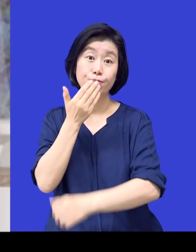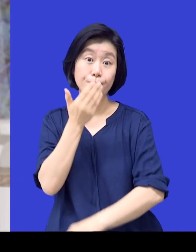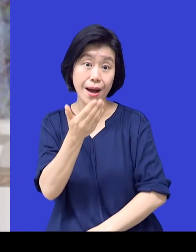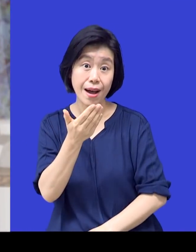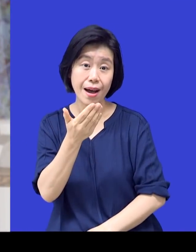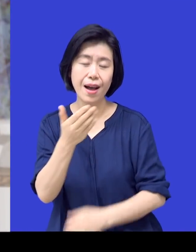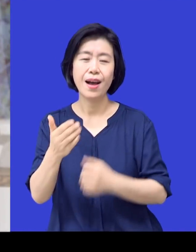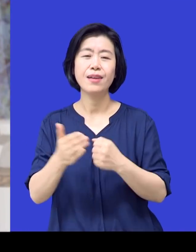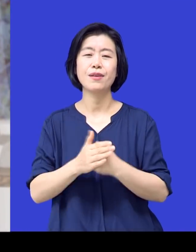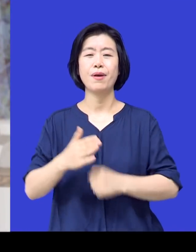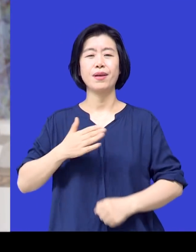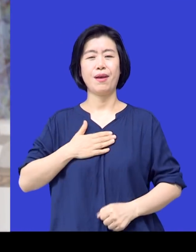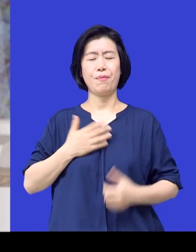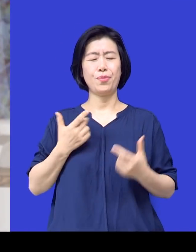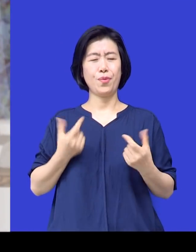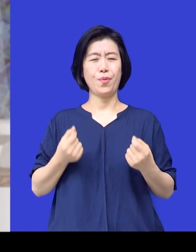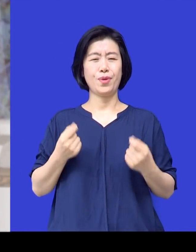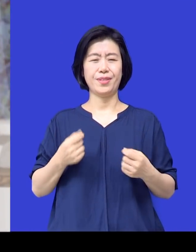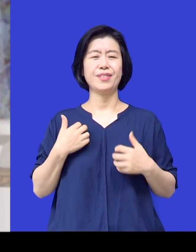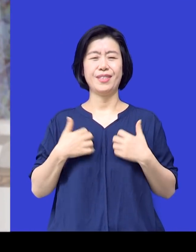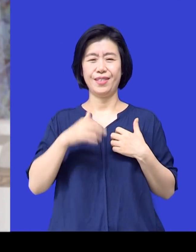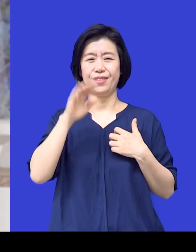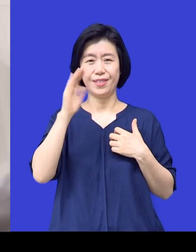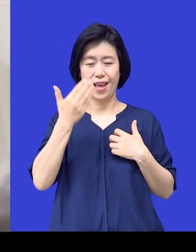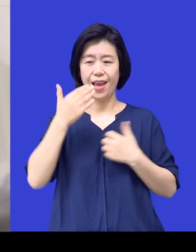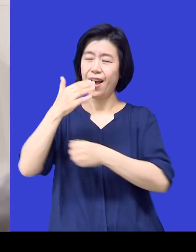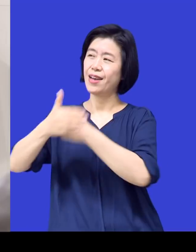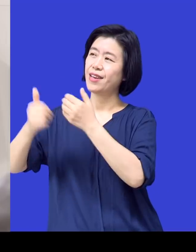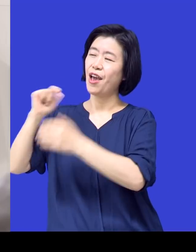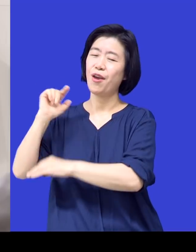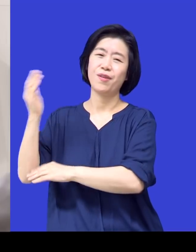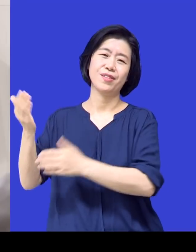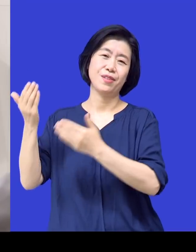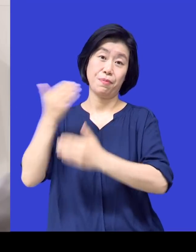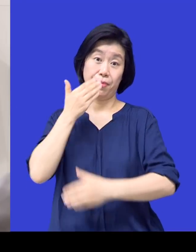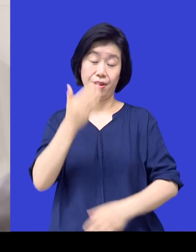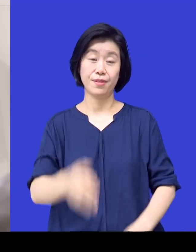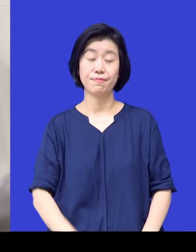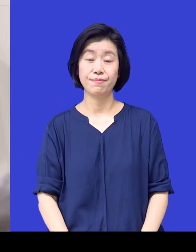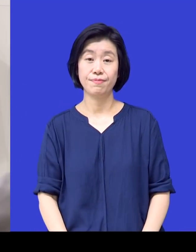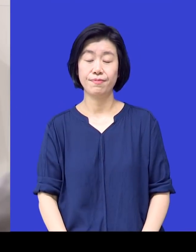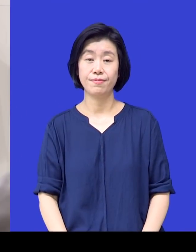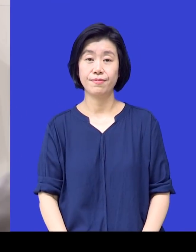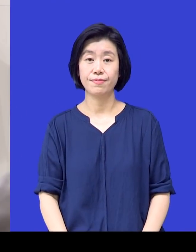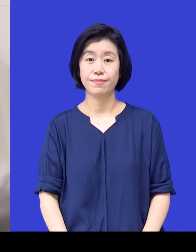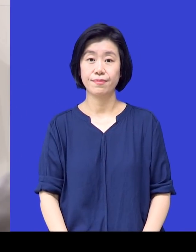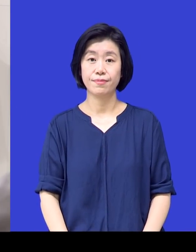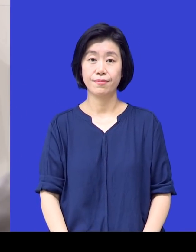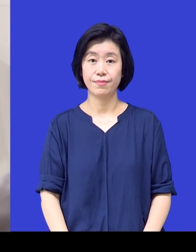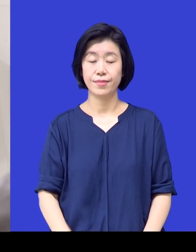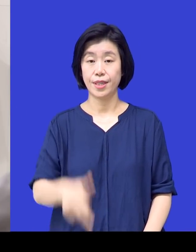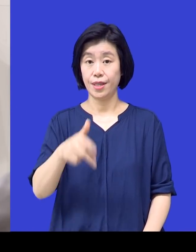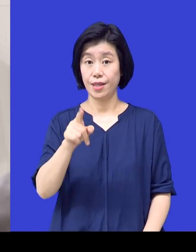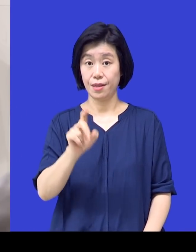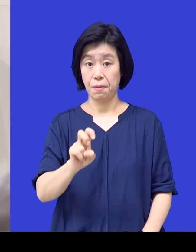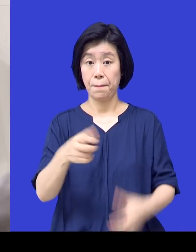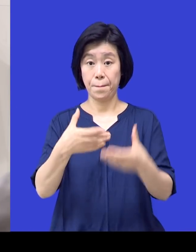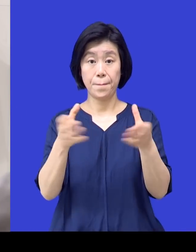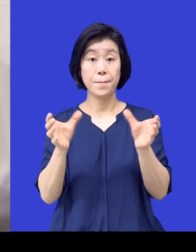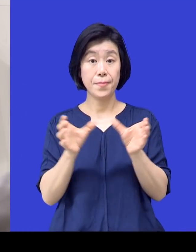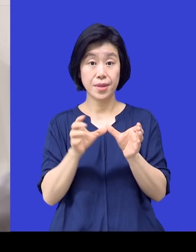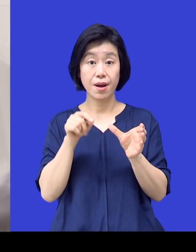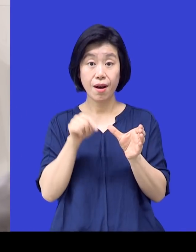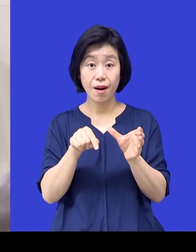본인들의 기쁨이고 하나님의 기쁨이 되는 거예요. 네. 그래서 제가 참 감사한 것은 컴패션의 이 오래전부터